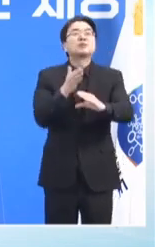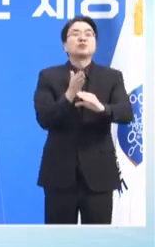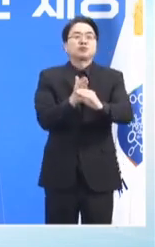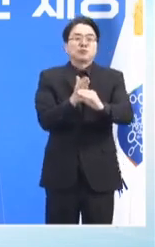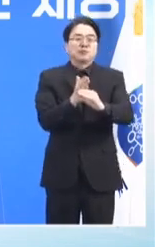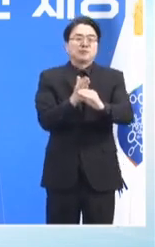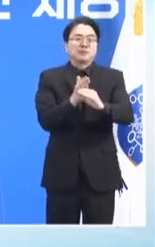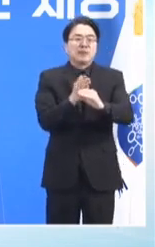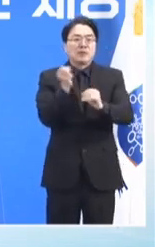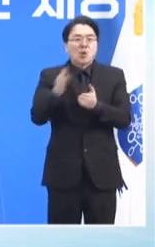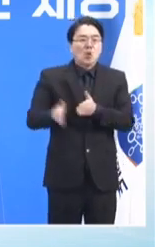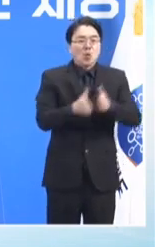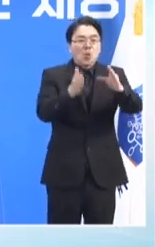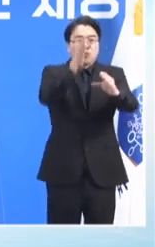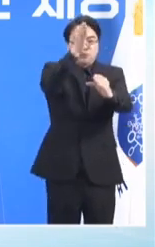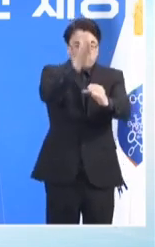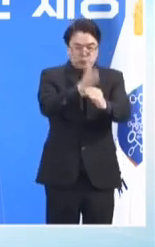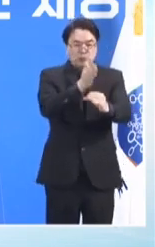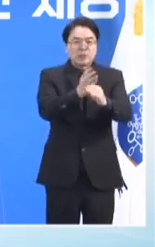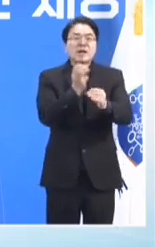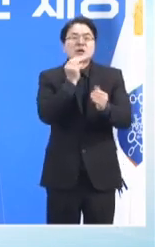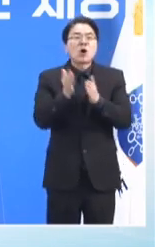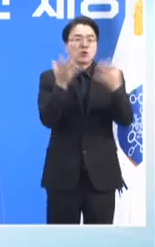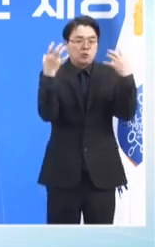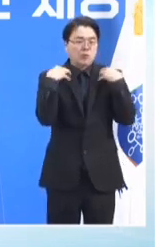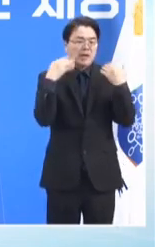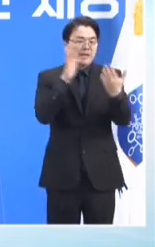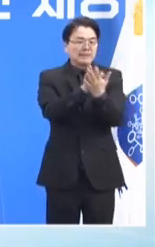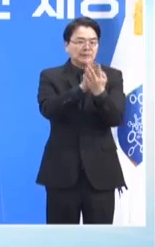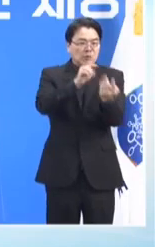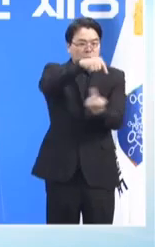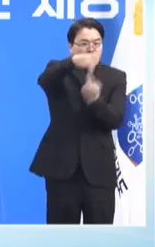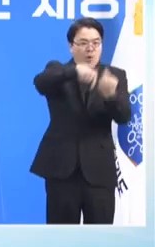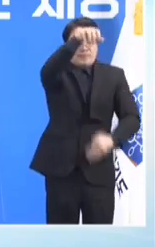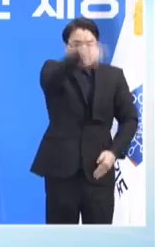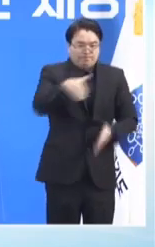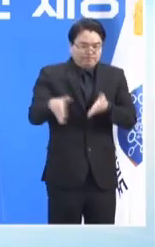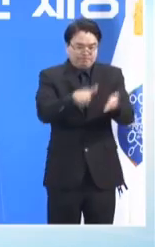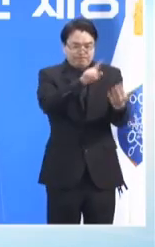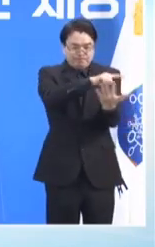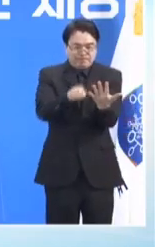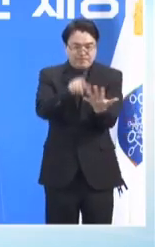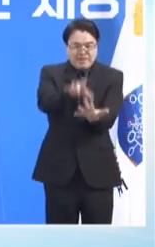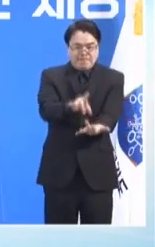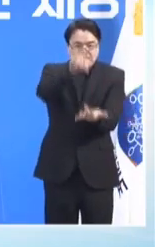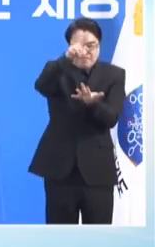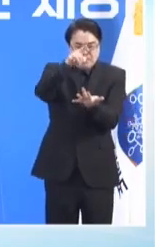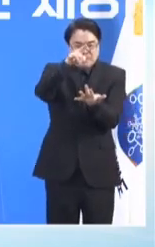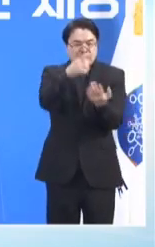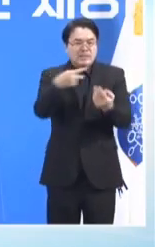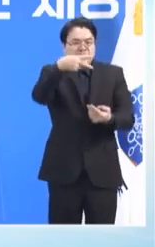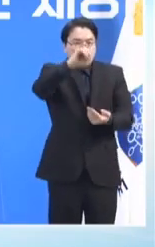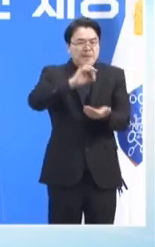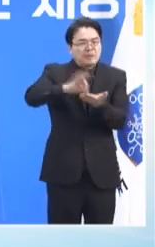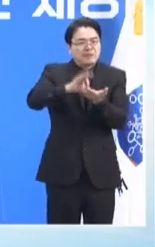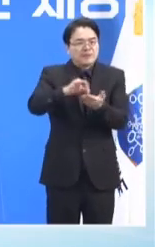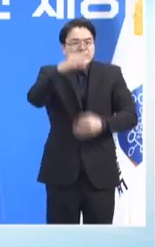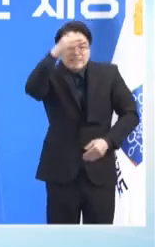관리하는 도로 한계소에 대해서도 2천만 원 예산을 투입 사업을 추진하도록 하겠습니다.